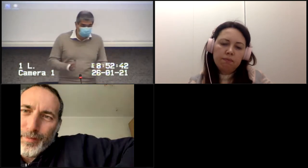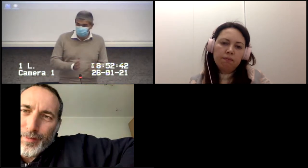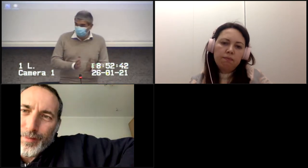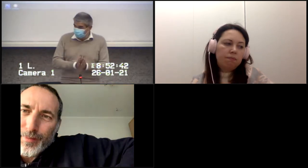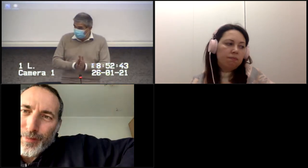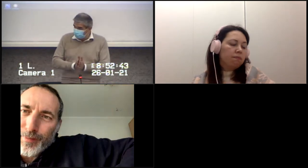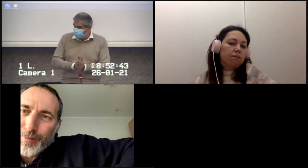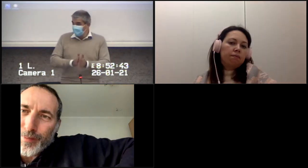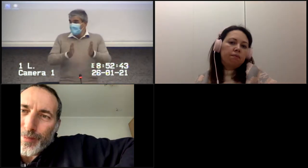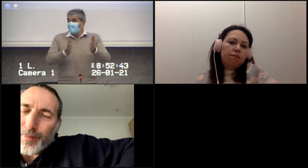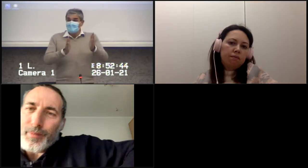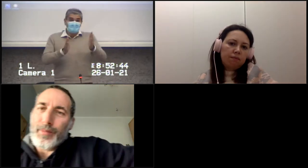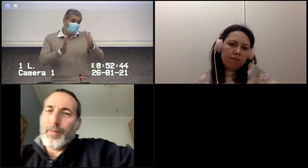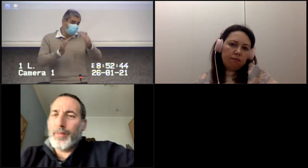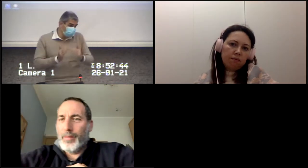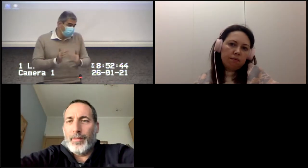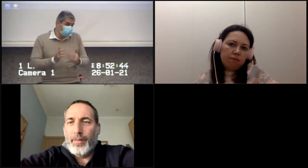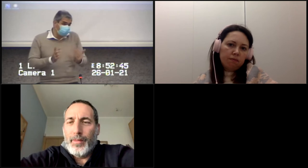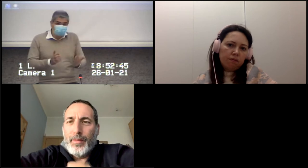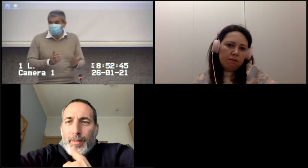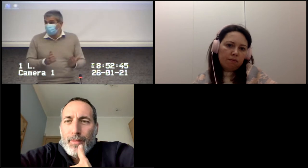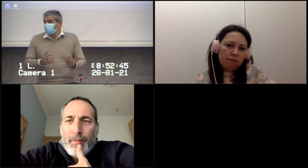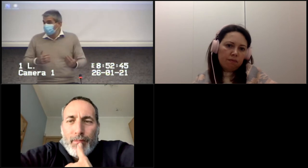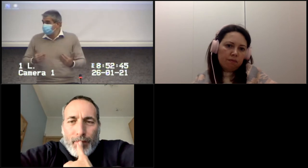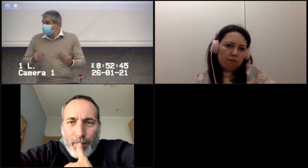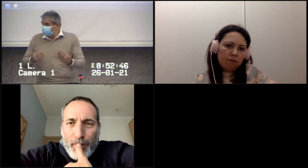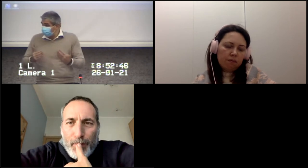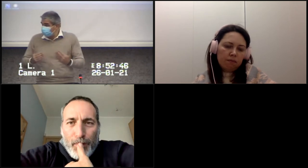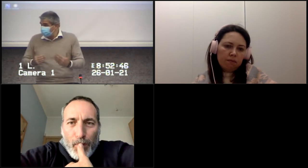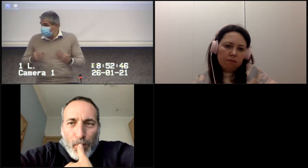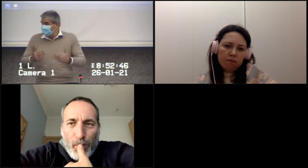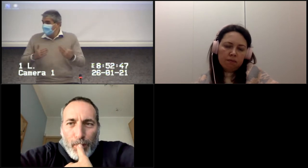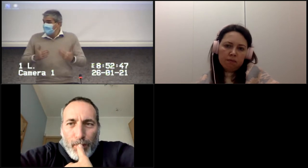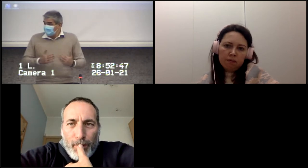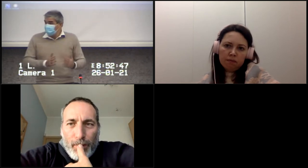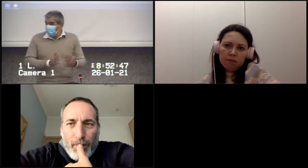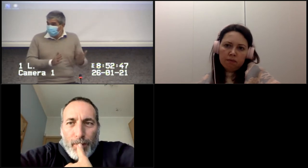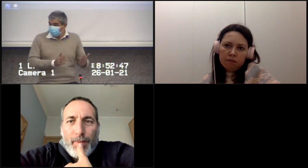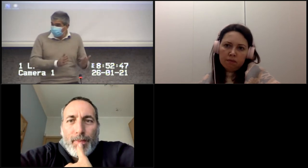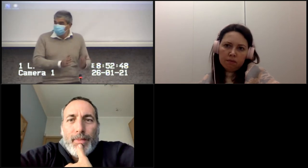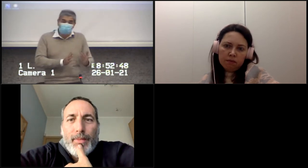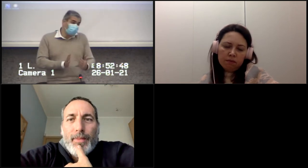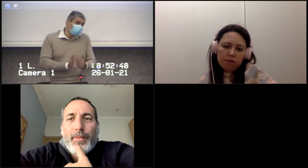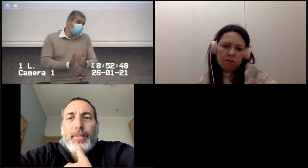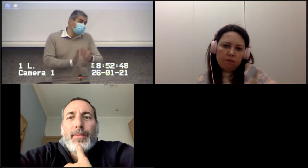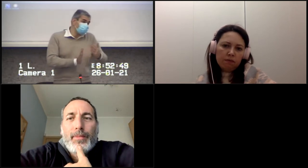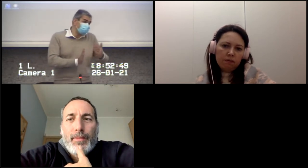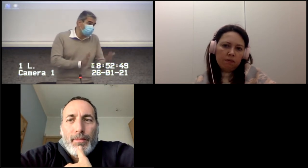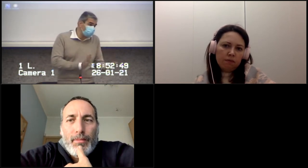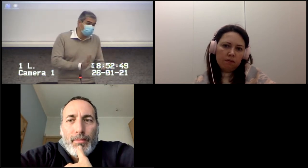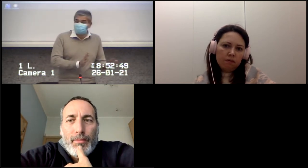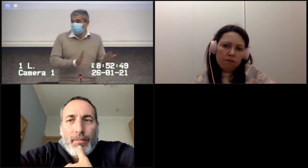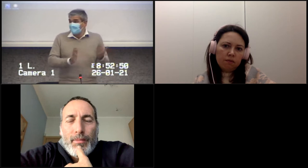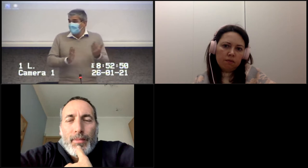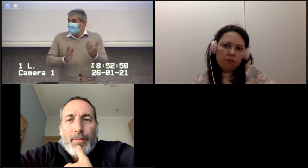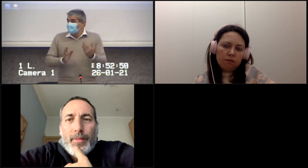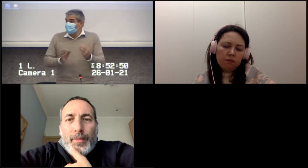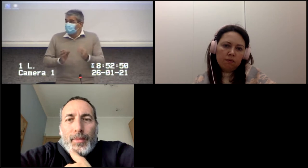il tessuto urbano, questa norma riteniamo che vada in parte appunto a